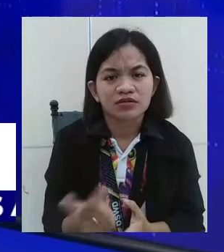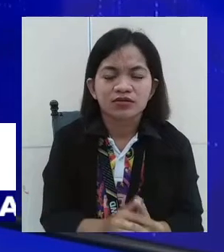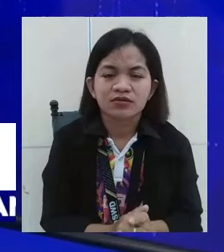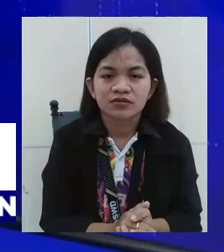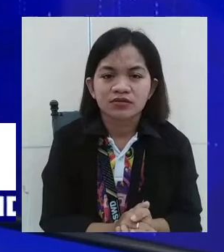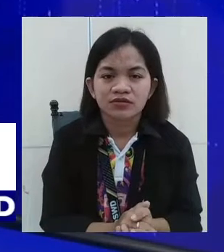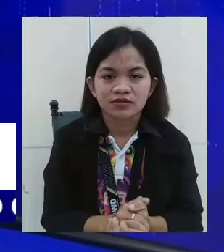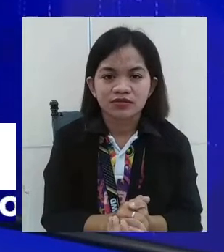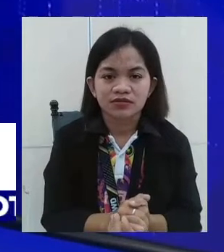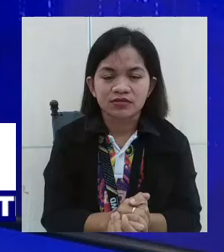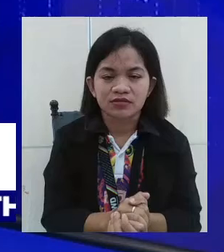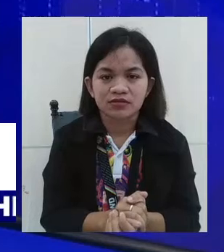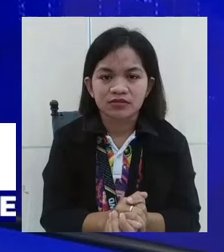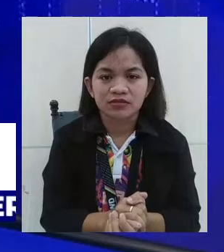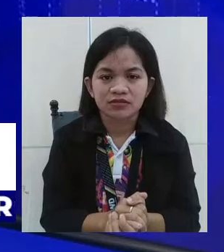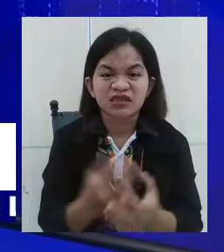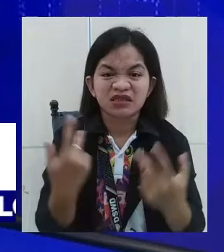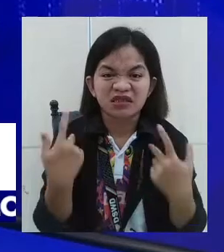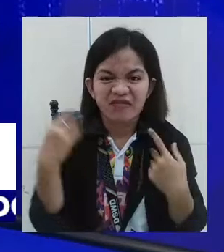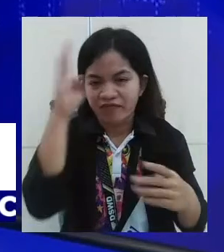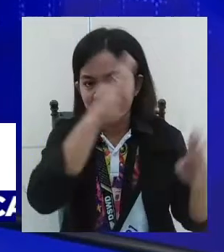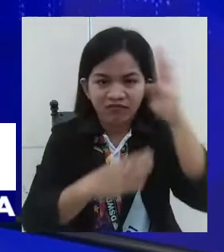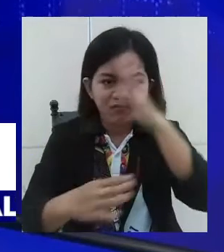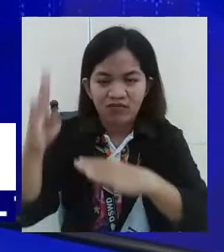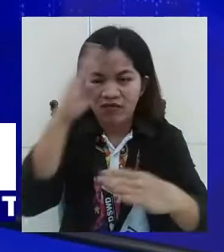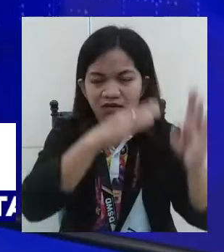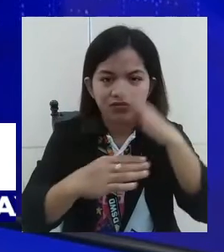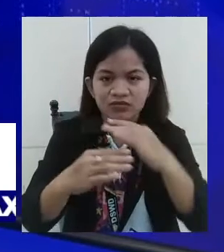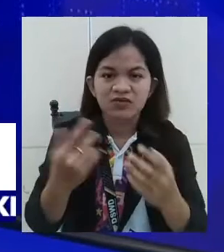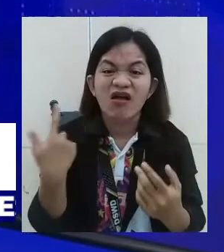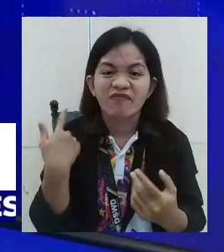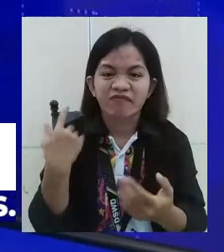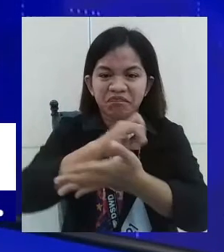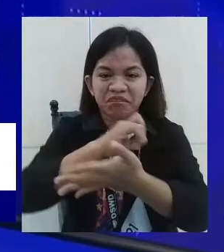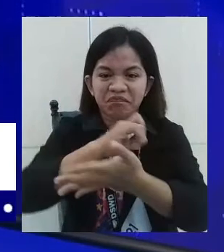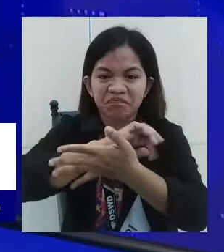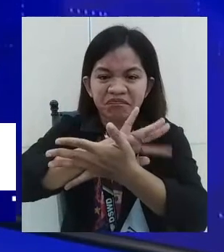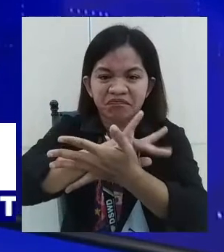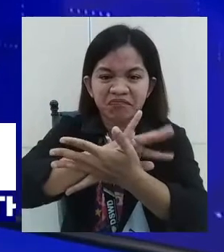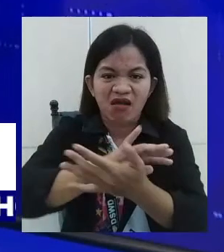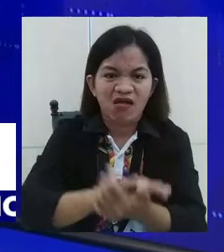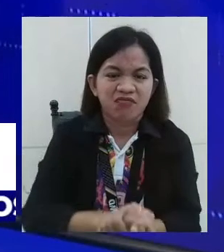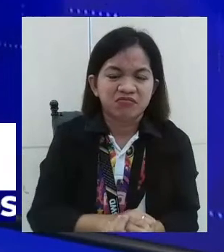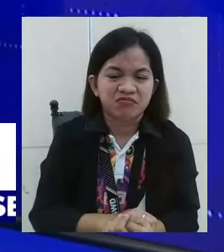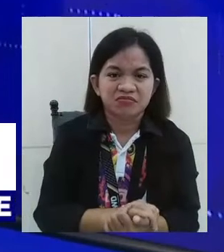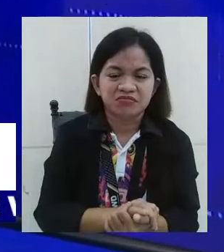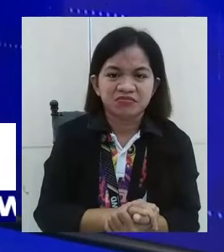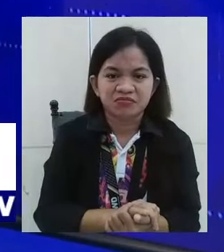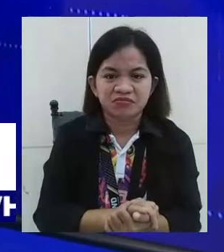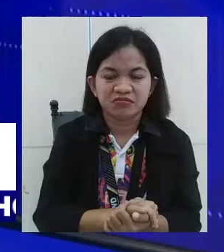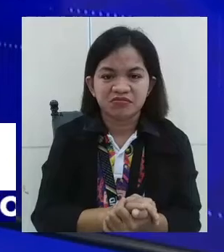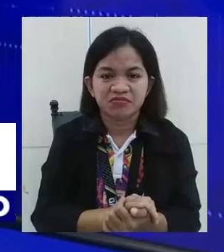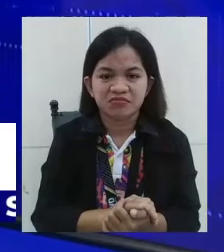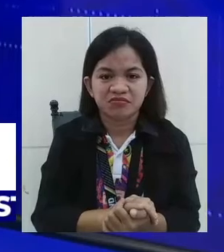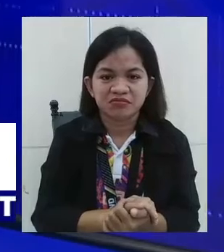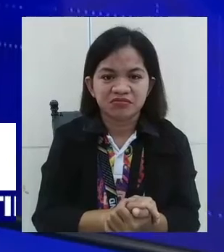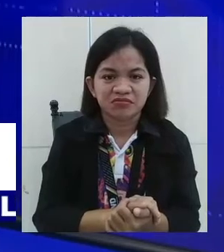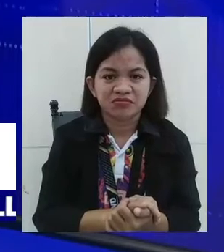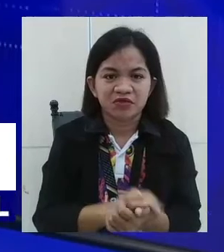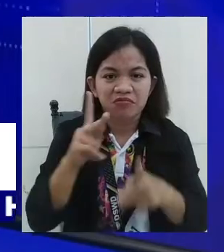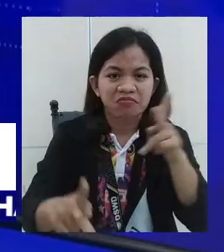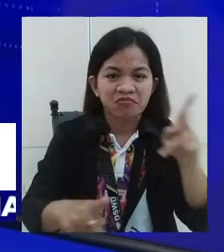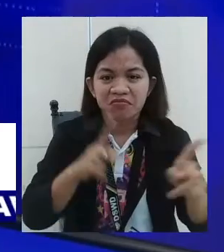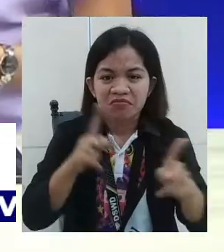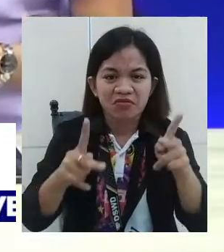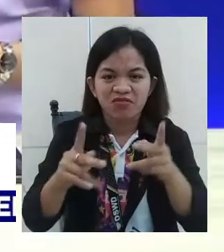Yung ang problema nila dahil nga nagkaroon ng pandemic, nagkaroon ng restrictions ng tao, ay namomroblema sila